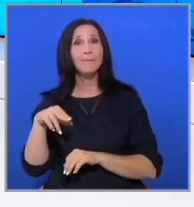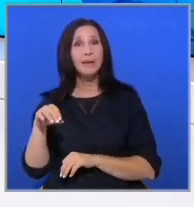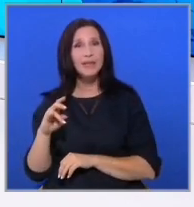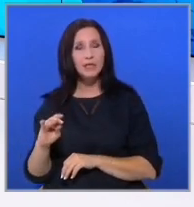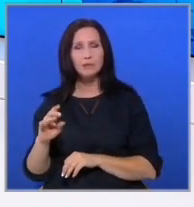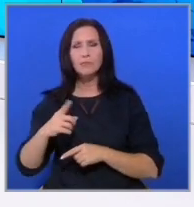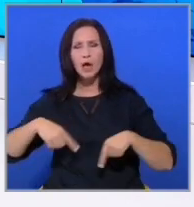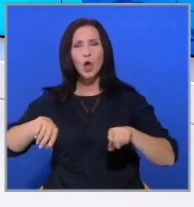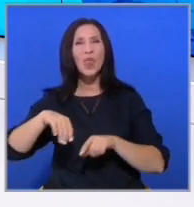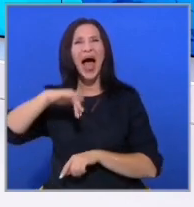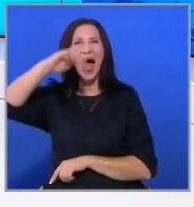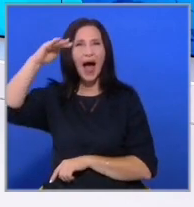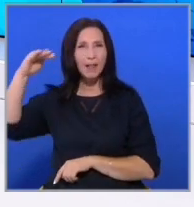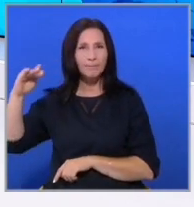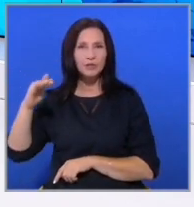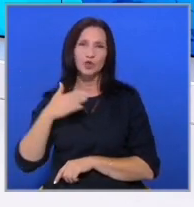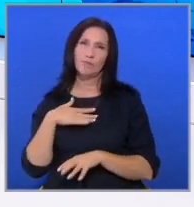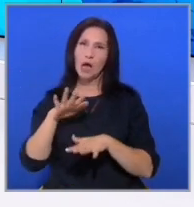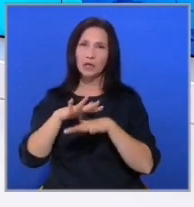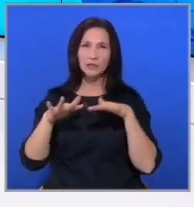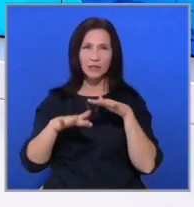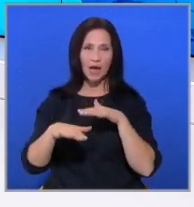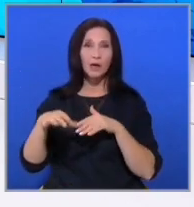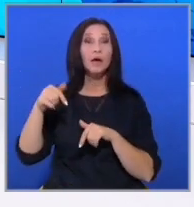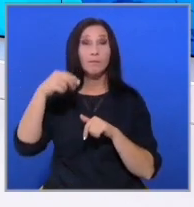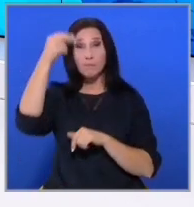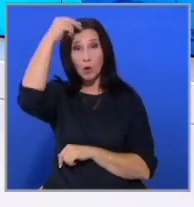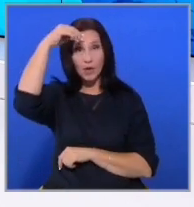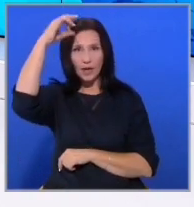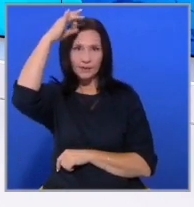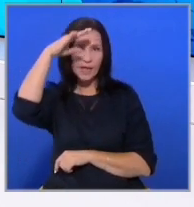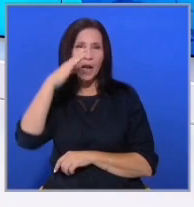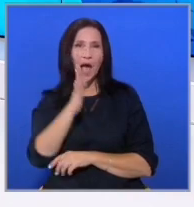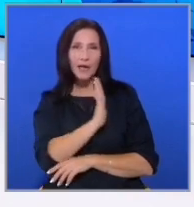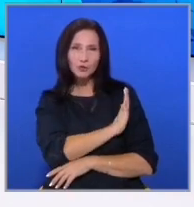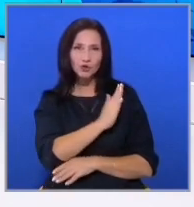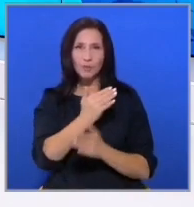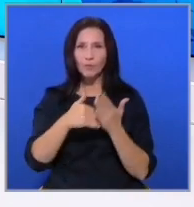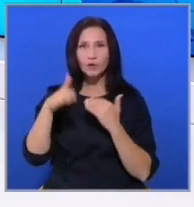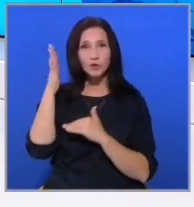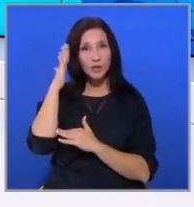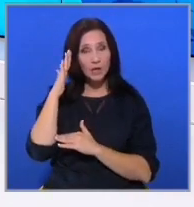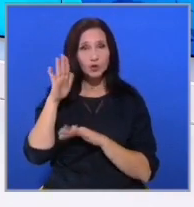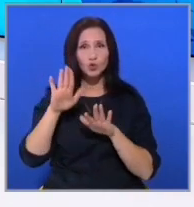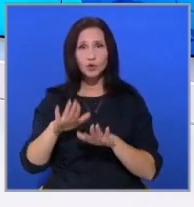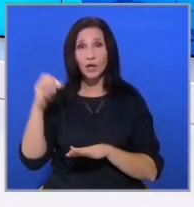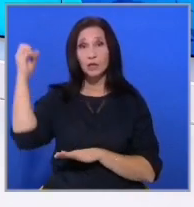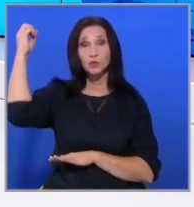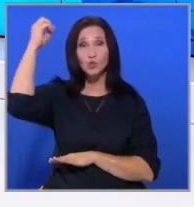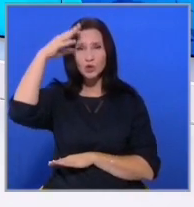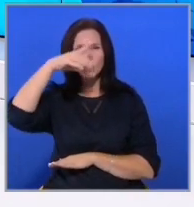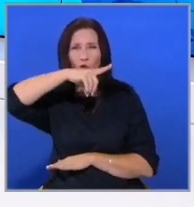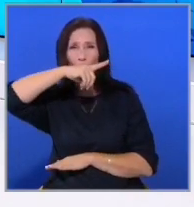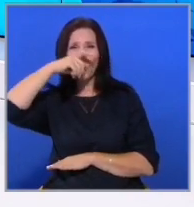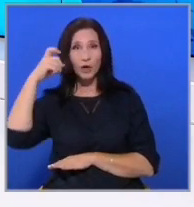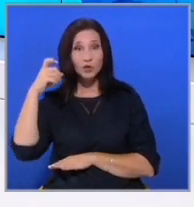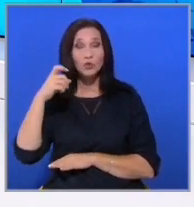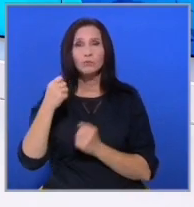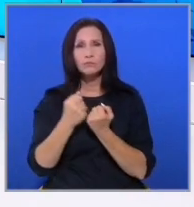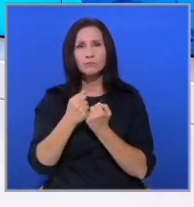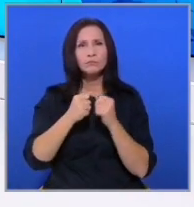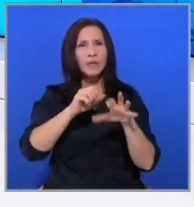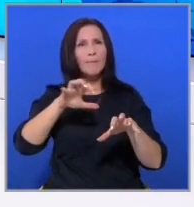на Алпите ще превалява сняг. У нас неделя над източната половина от страната ще се задържи слънчево и горещо, докато